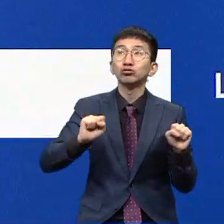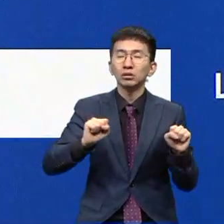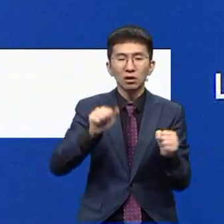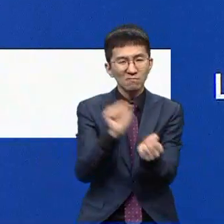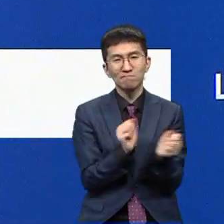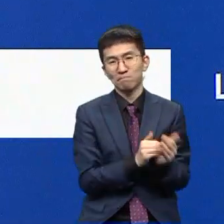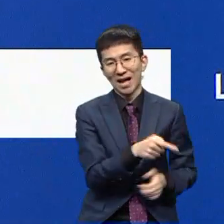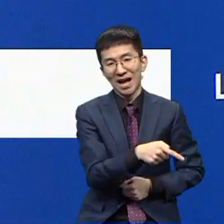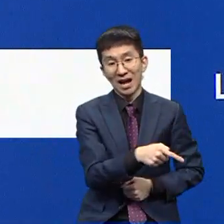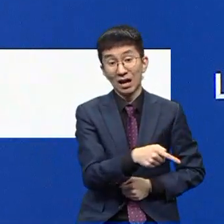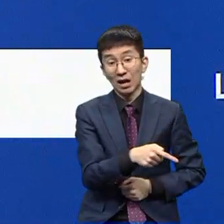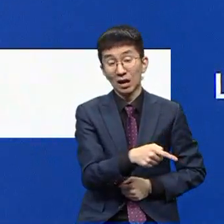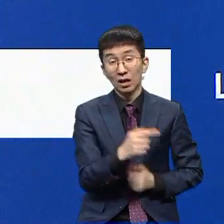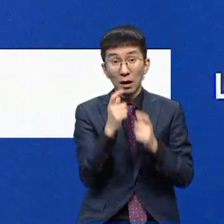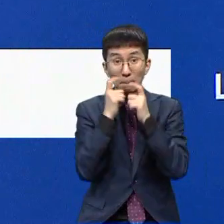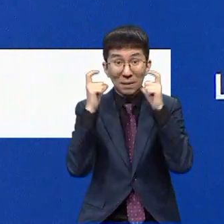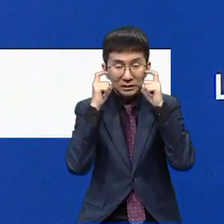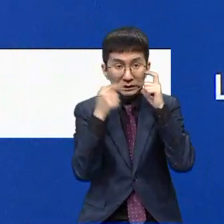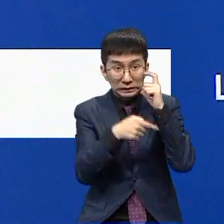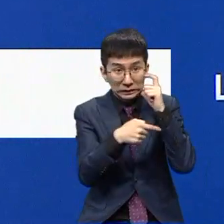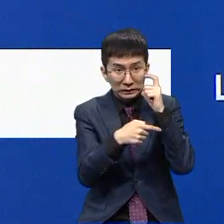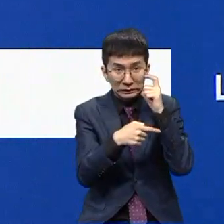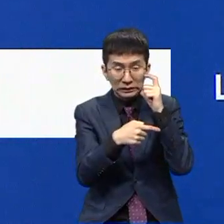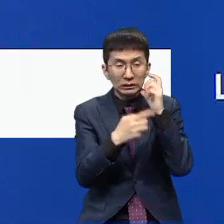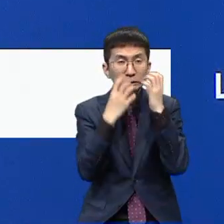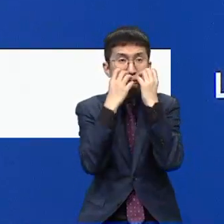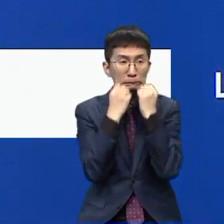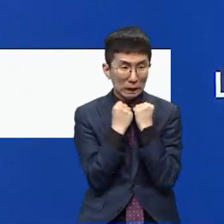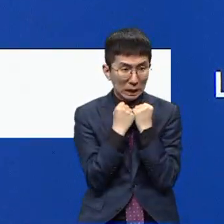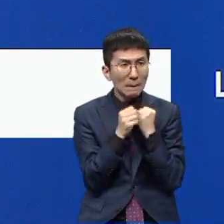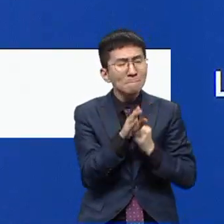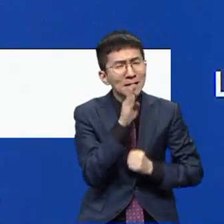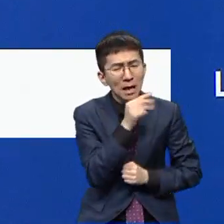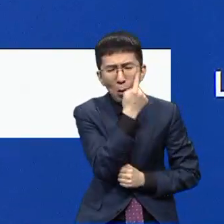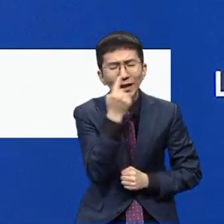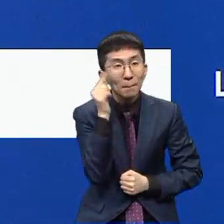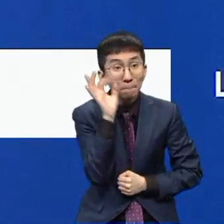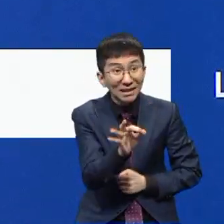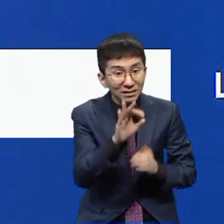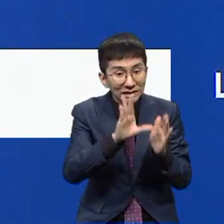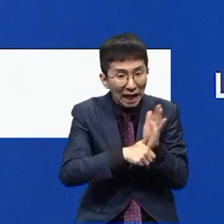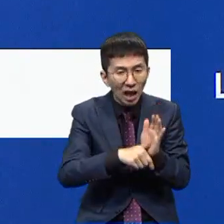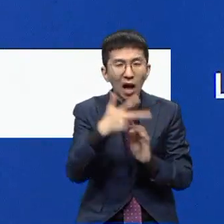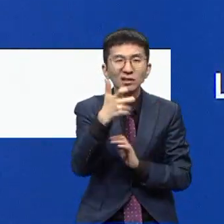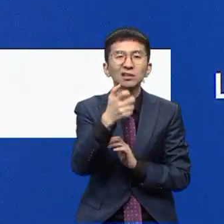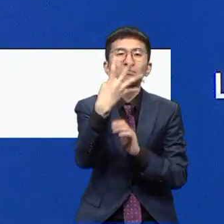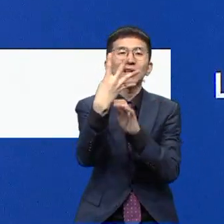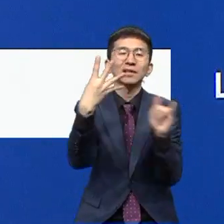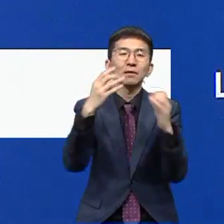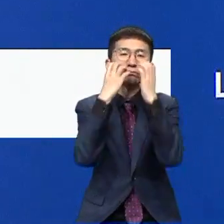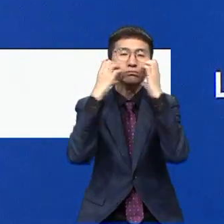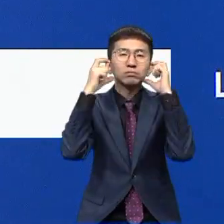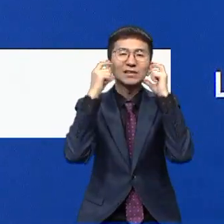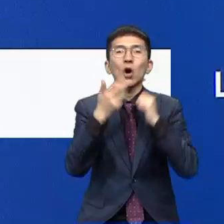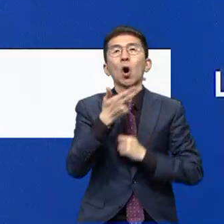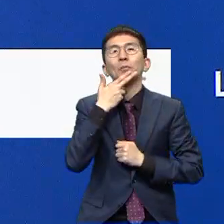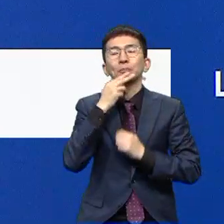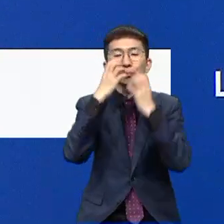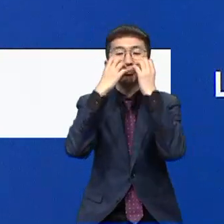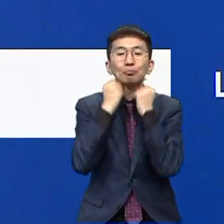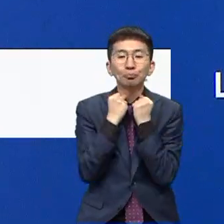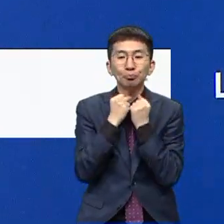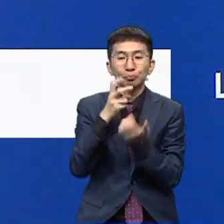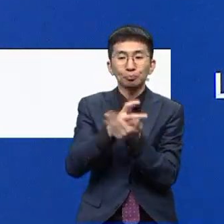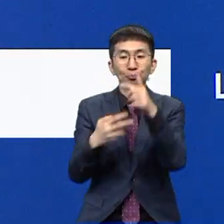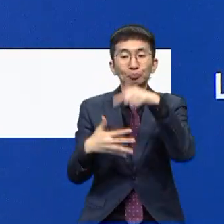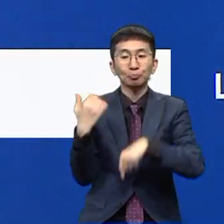미착용 CCTV 분석반을 운영한 결과 74명이 마스크 착용 방역